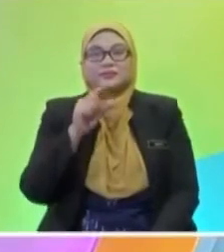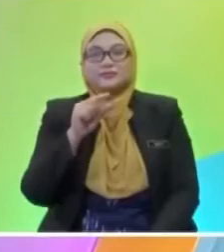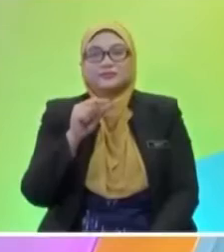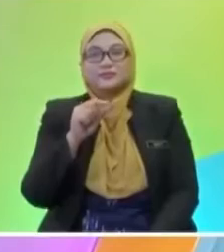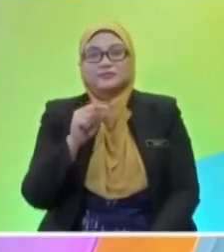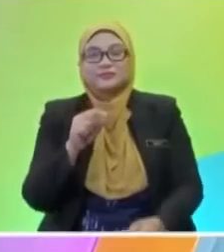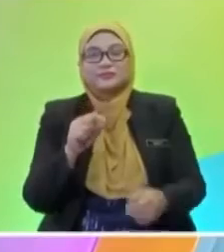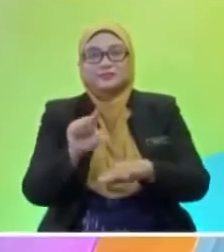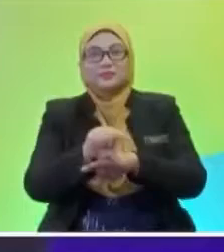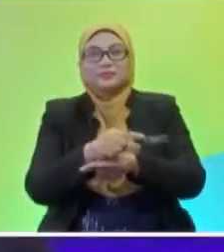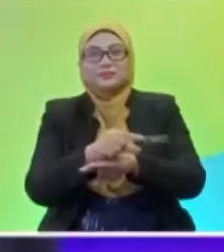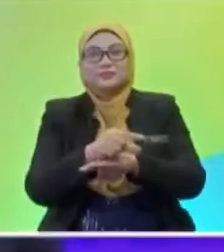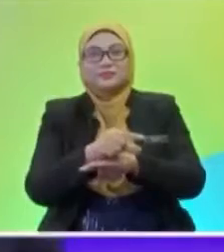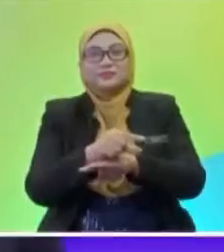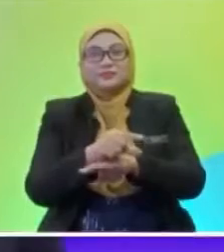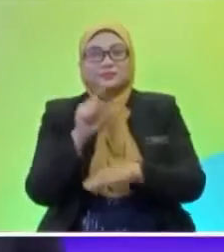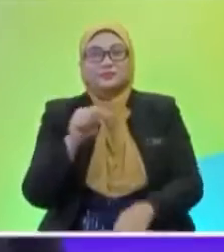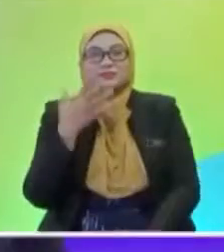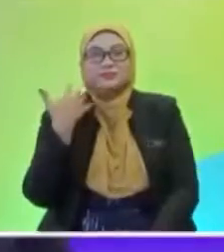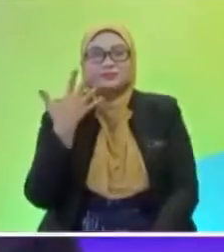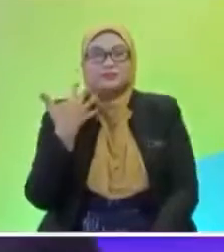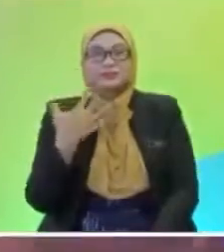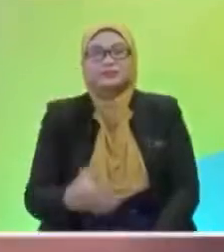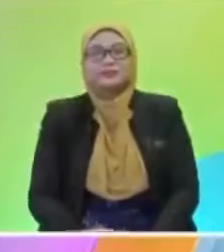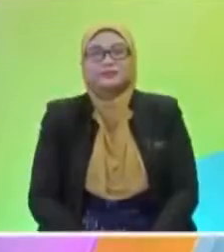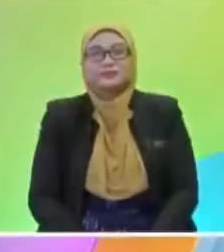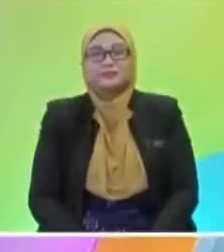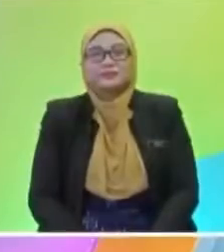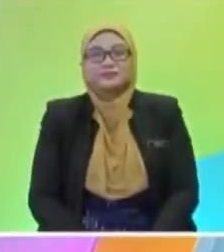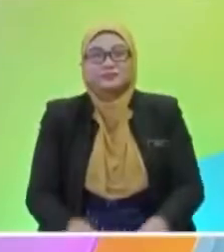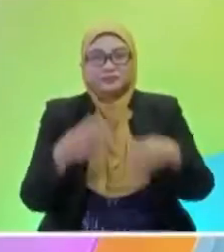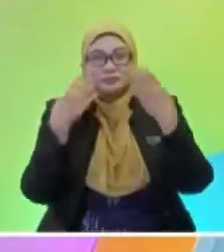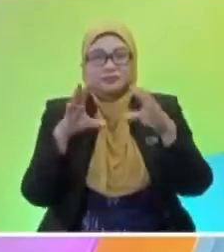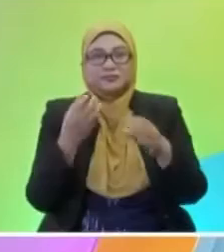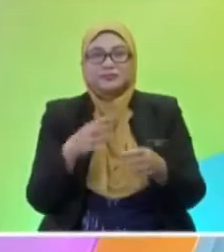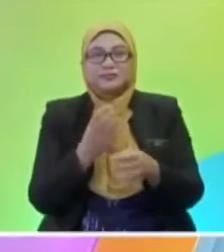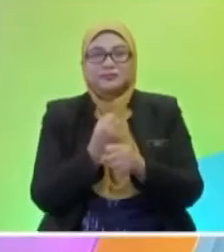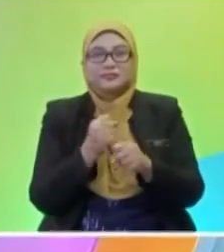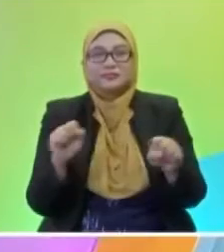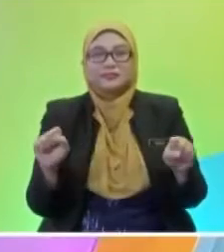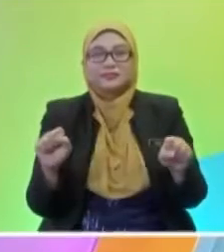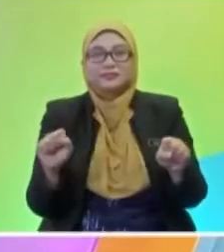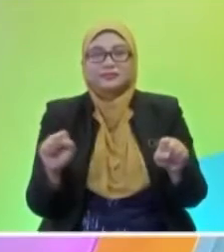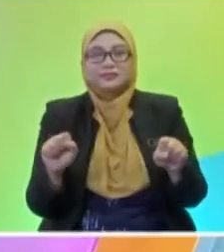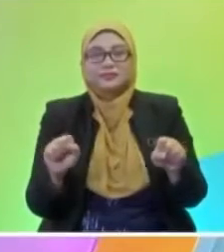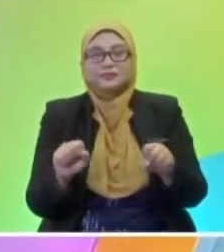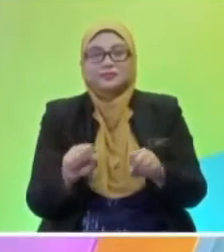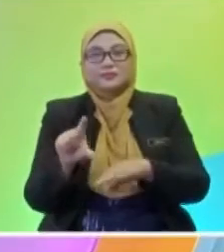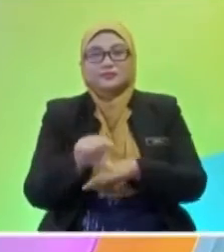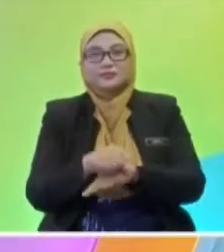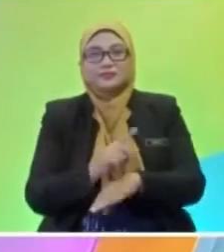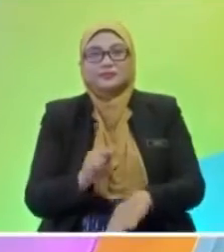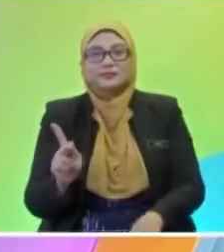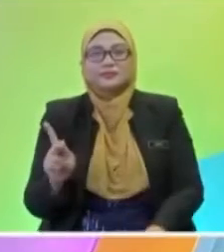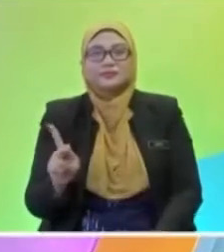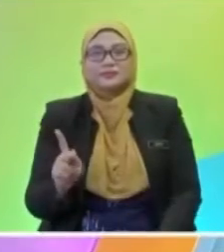juga menggunakan rod perekat panas. Okey, macam cikgu ni dah habis. Jadi apa yang boleh kita buat? Kita gunakan rod perekat panas, kita tambahkan